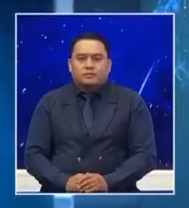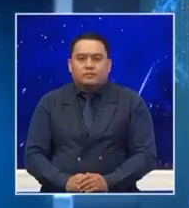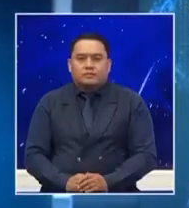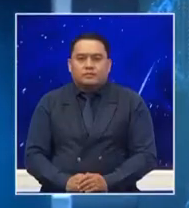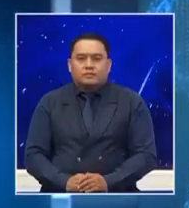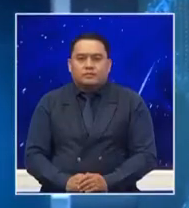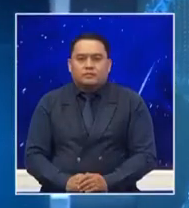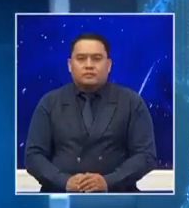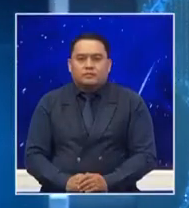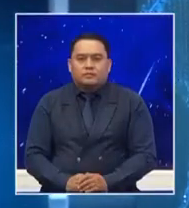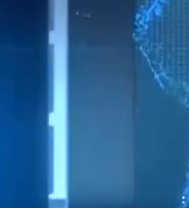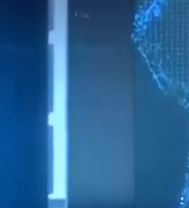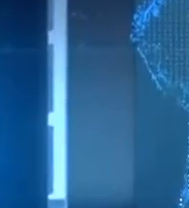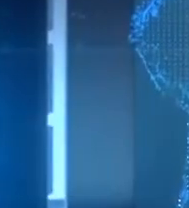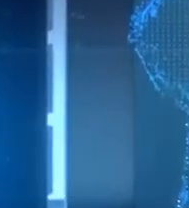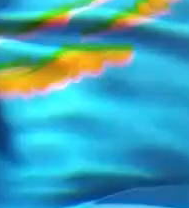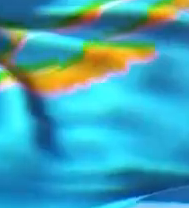Талдықорған.